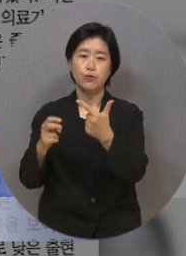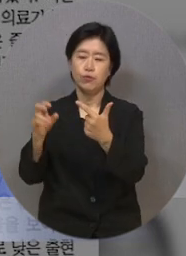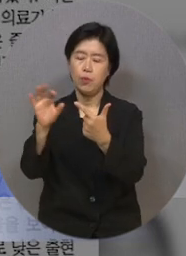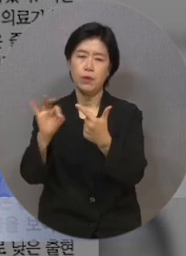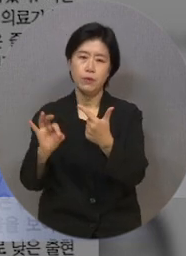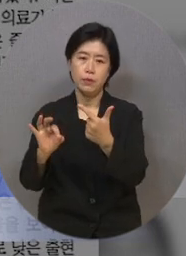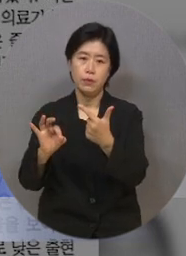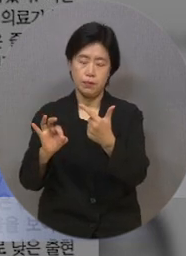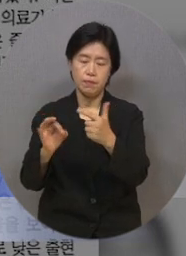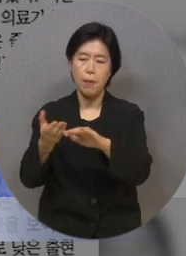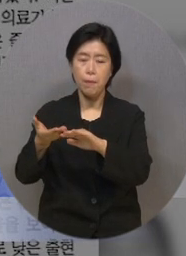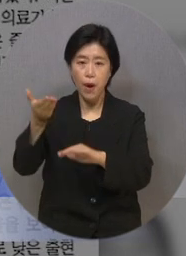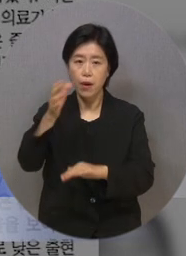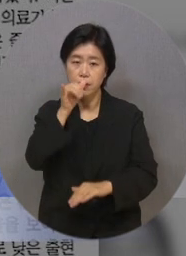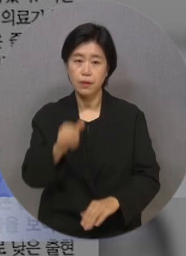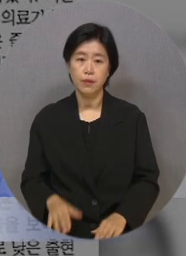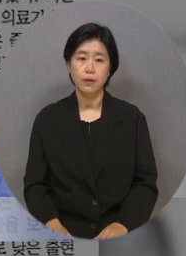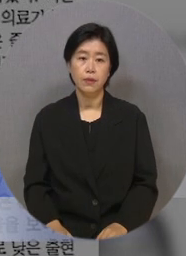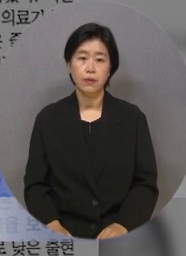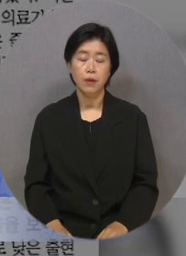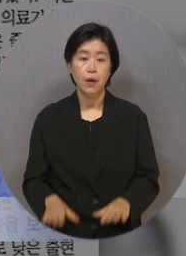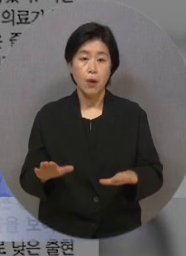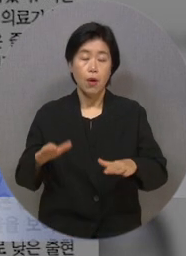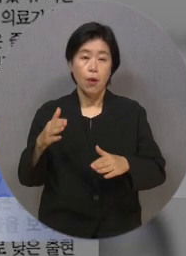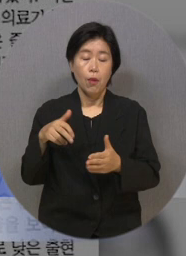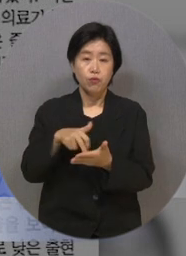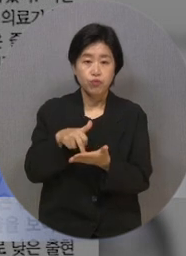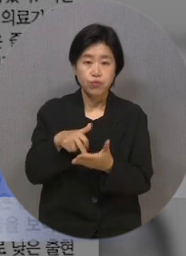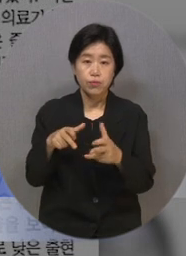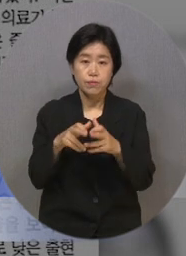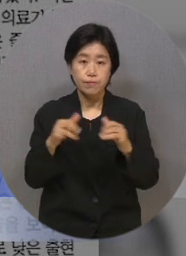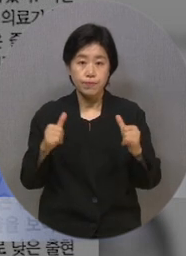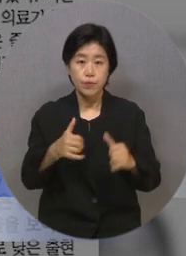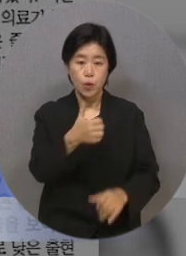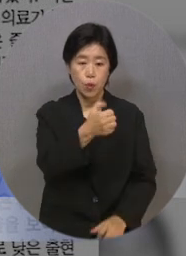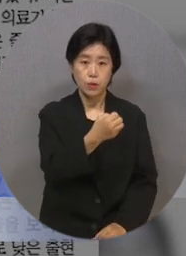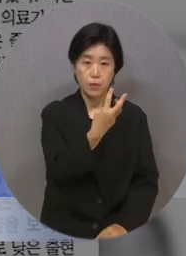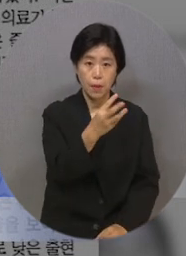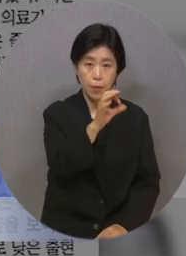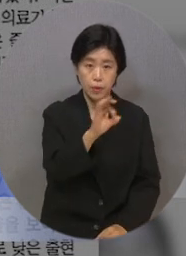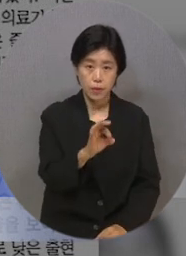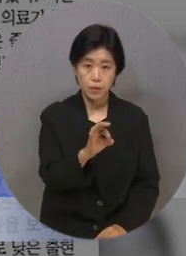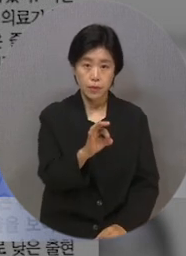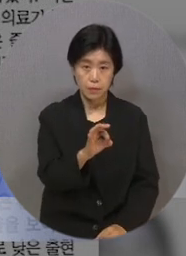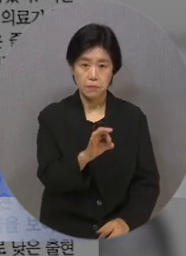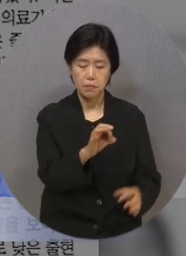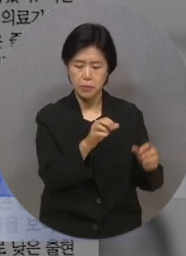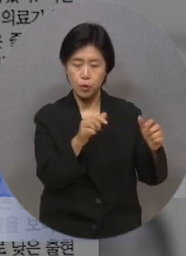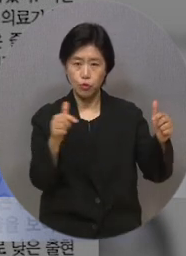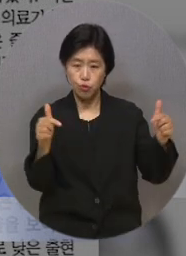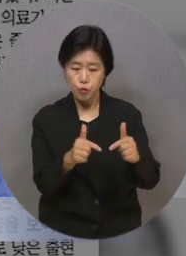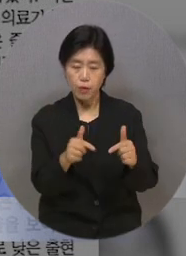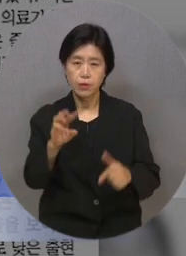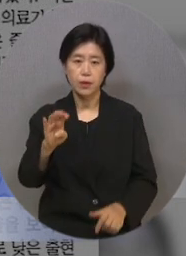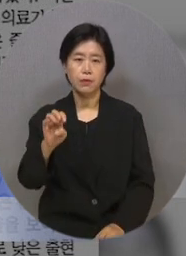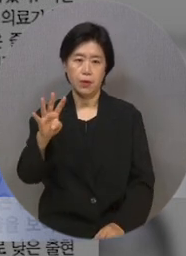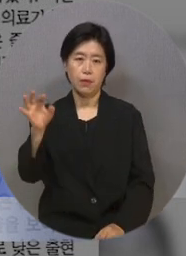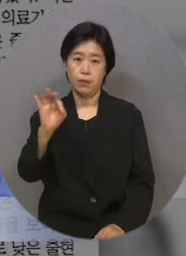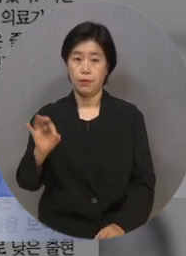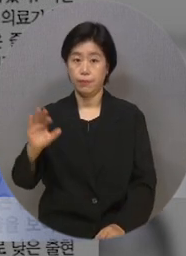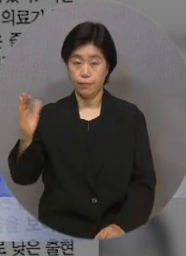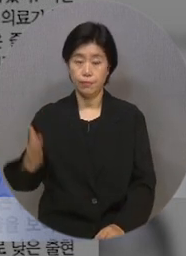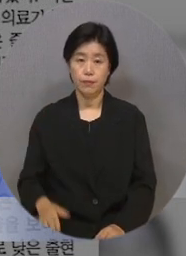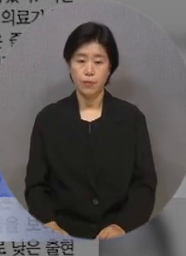증가했습니다 반면 지체장애인은 53%에서 44%로 감소한 가운데이 개발원은